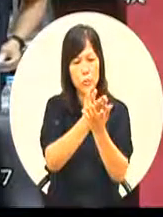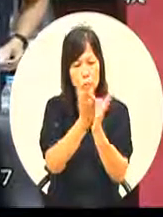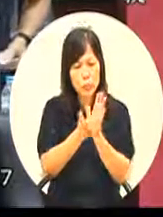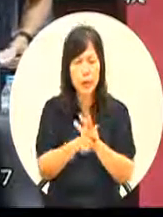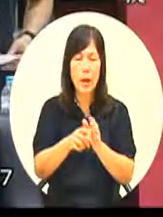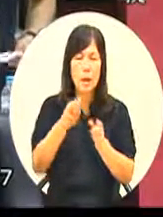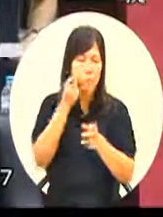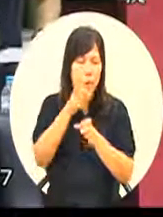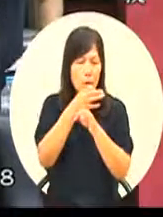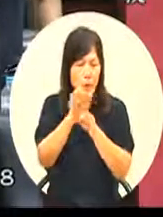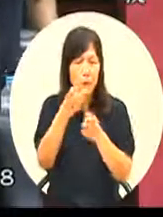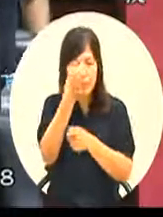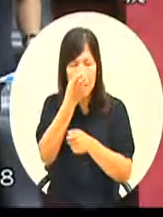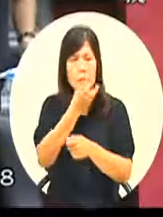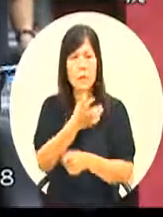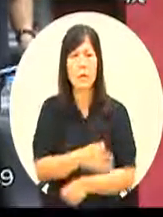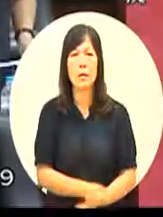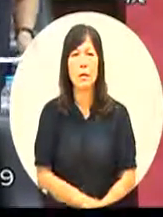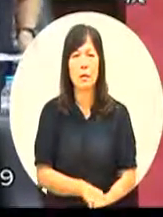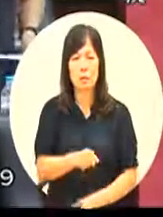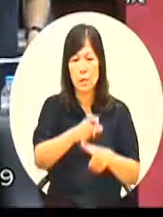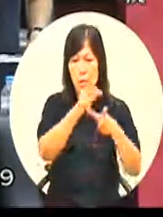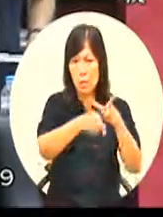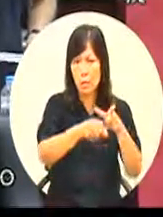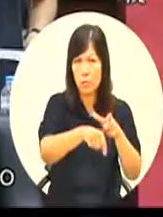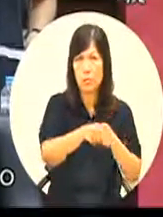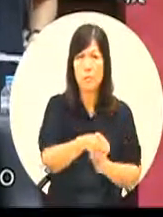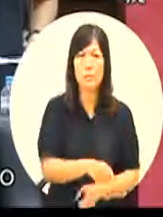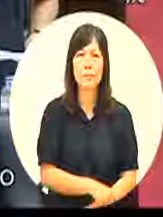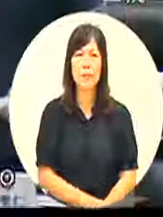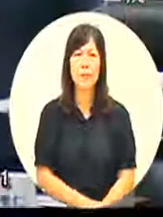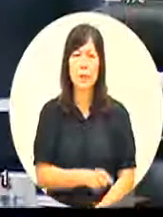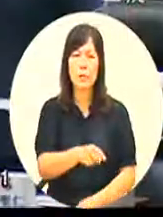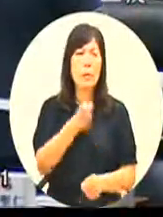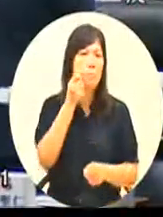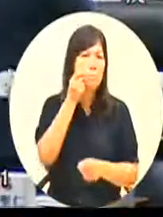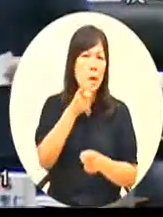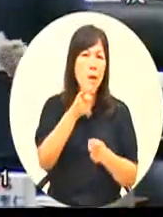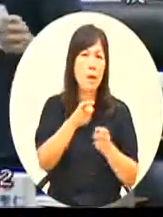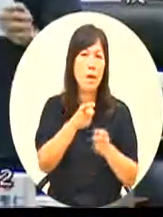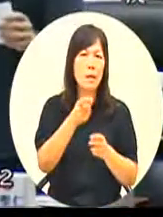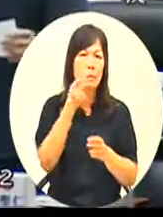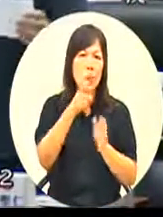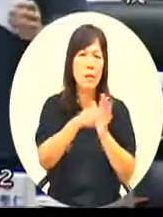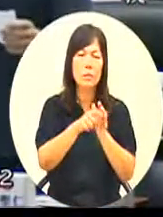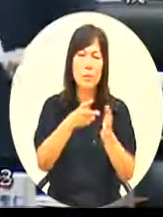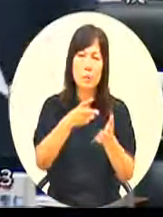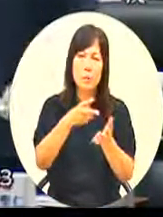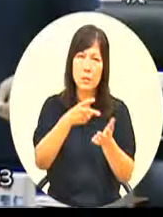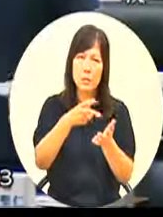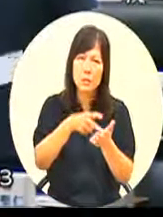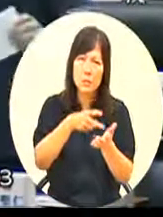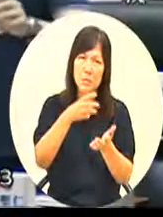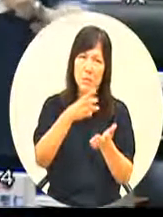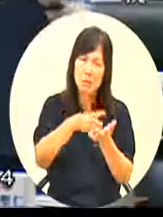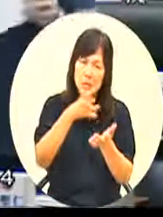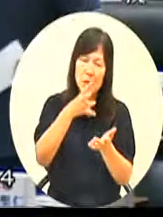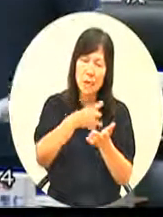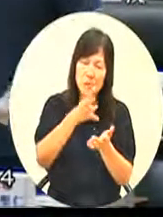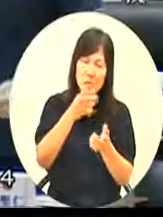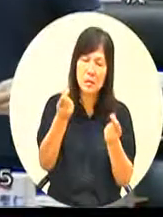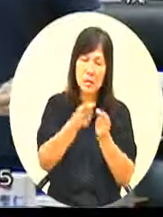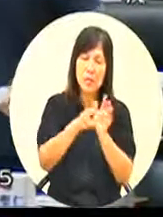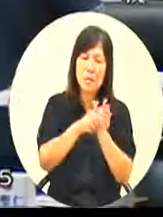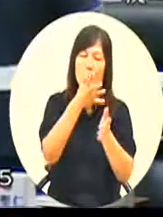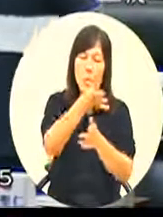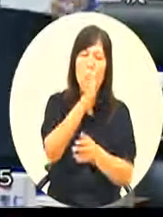查。那其实这一间工厂在这一个月已经收到不知道第三封、第四封的这个类似的